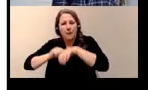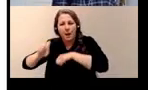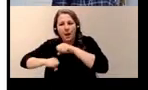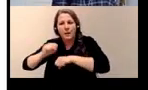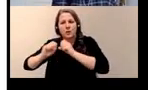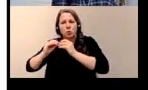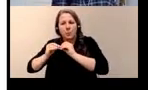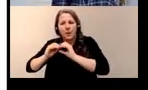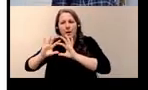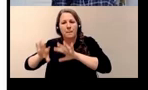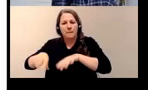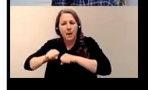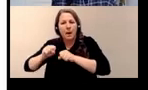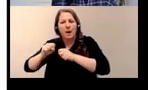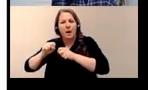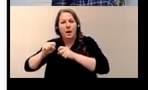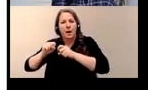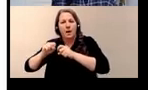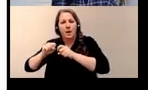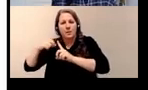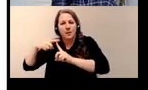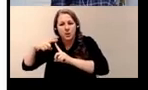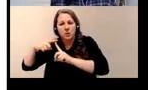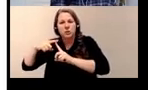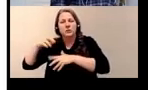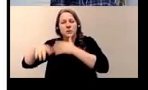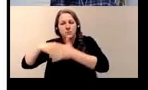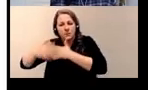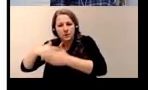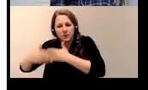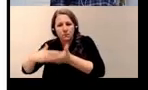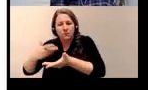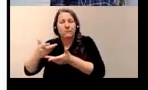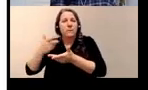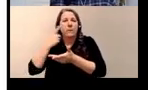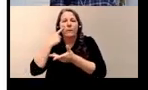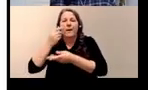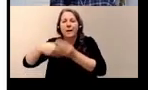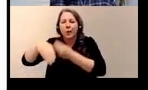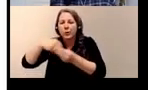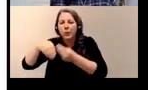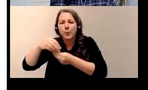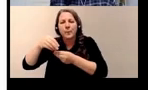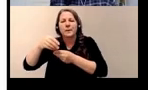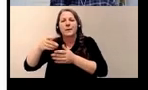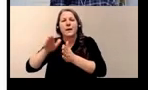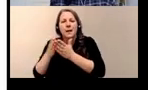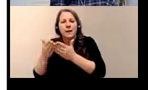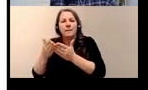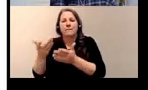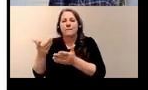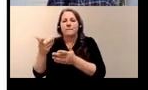objets numériques, les médias numériques, hein, et notamment ça qui se caractérise dans le monde de l'économie par des livres hein, produits qui